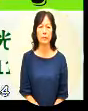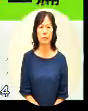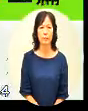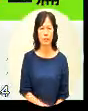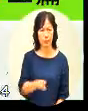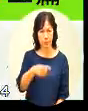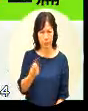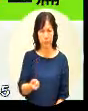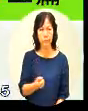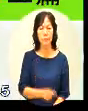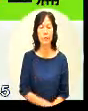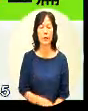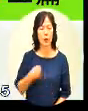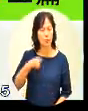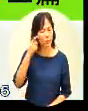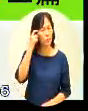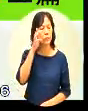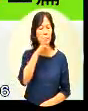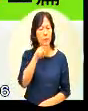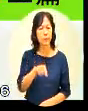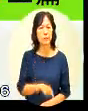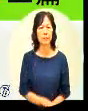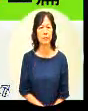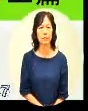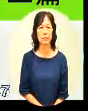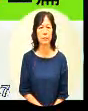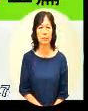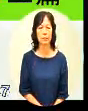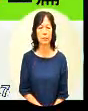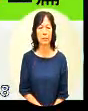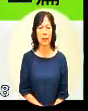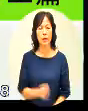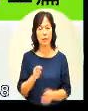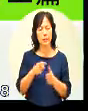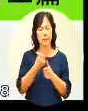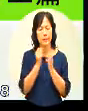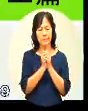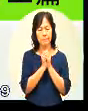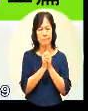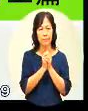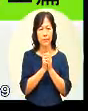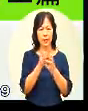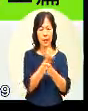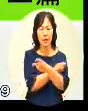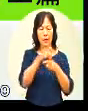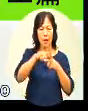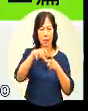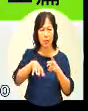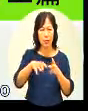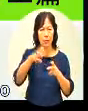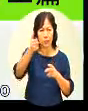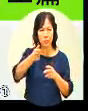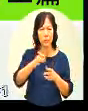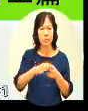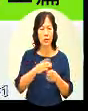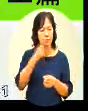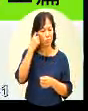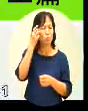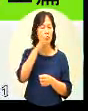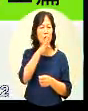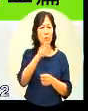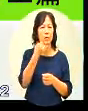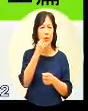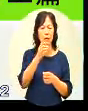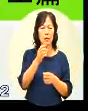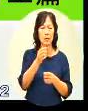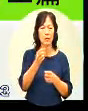请下一张。我想那个。先恭喜我们的劳工局长哦，钟局长。我觉得当